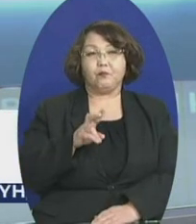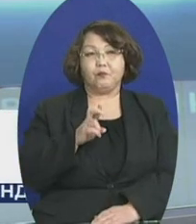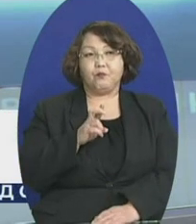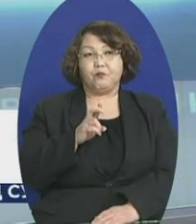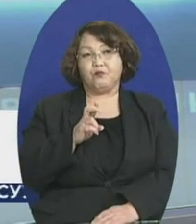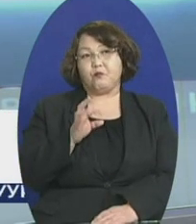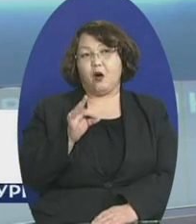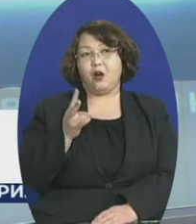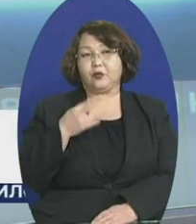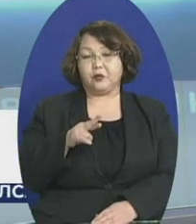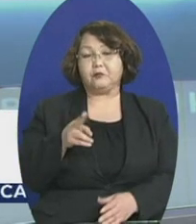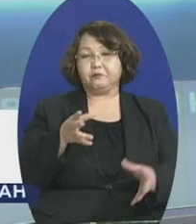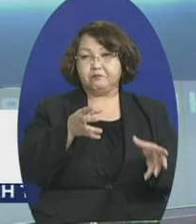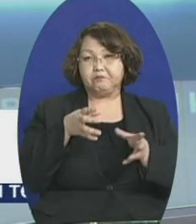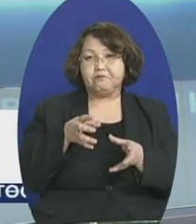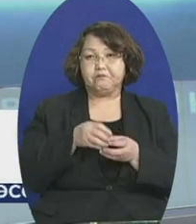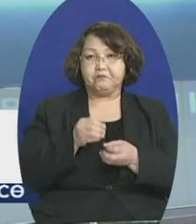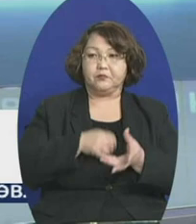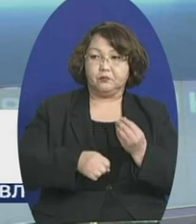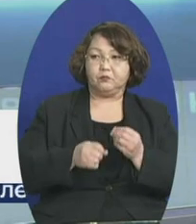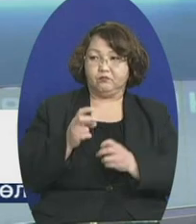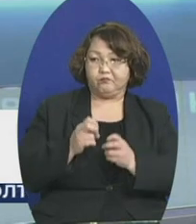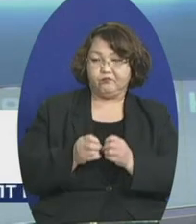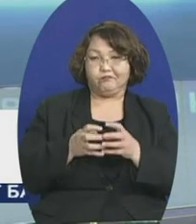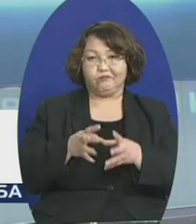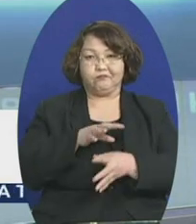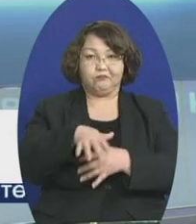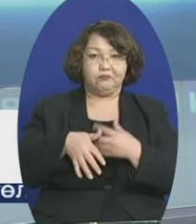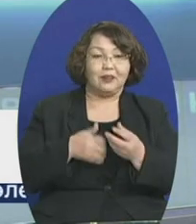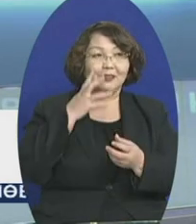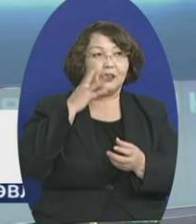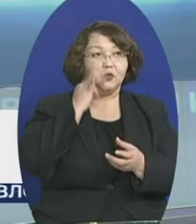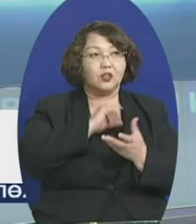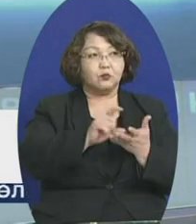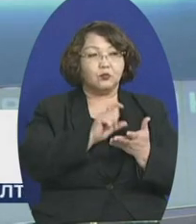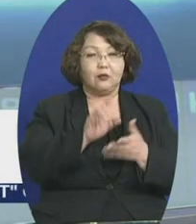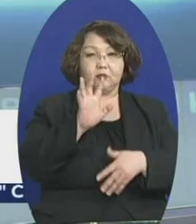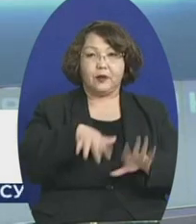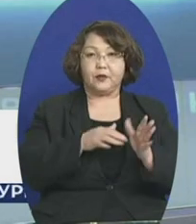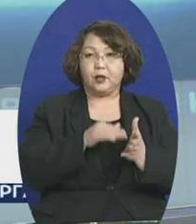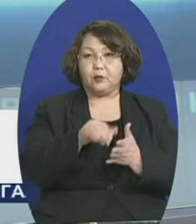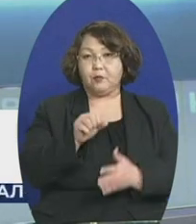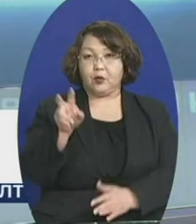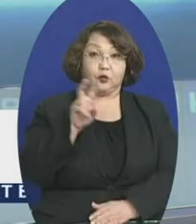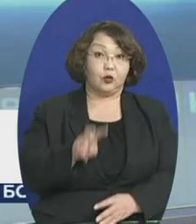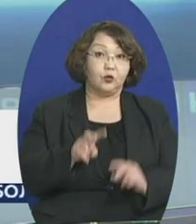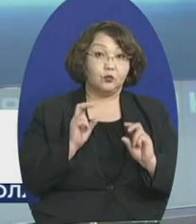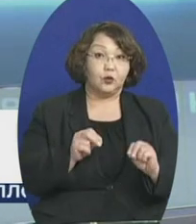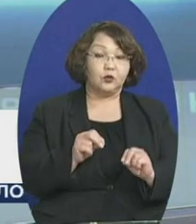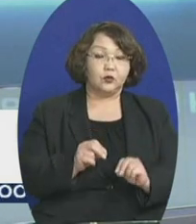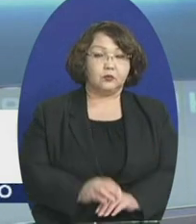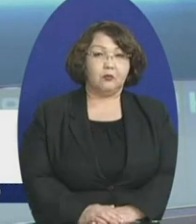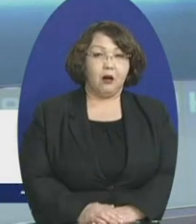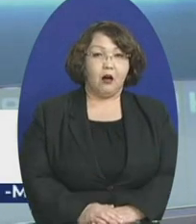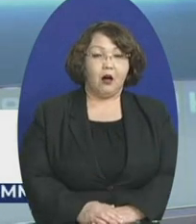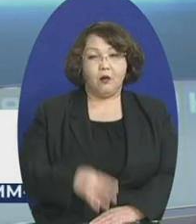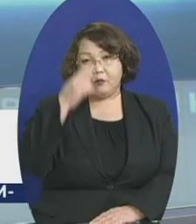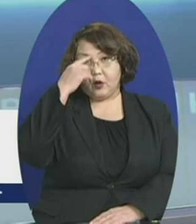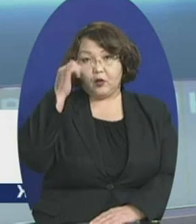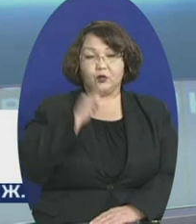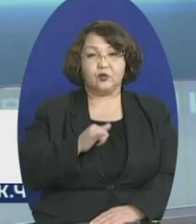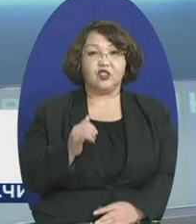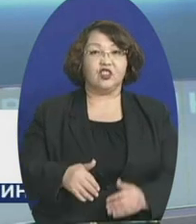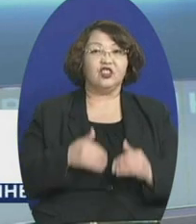бүтээн байгуулалт хөрөнгө оруулалтын ажлуудаа эрчимжүүлснээр гадаад худалдаагаа 15 тэрбум Америк долларт хүргэлээ. Нэгүгээр хэлэх юм бол Монгол улсын